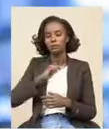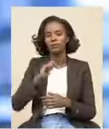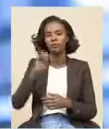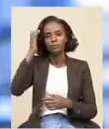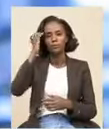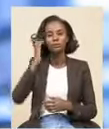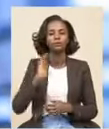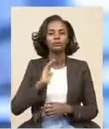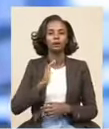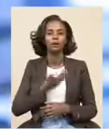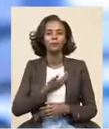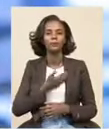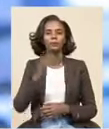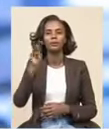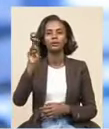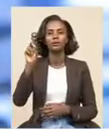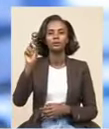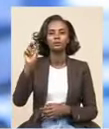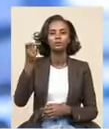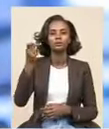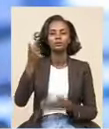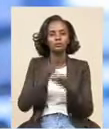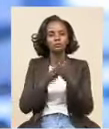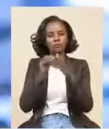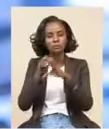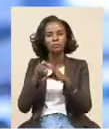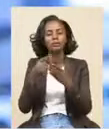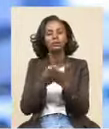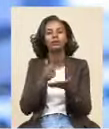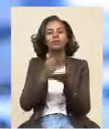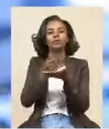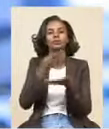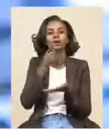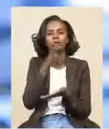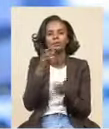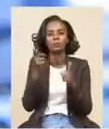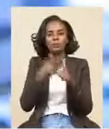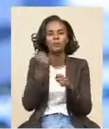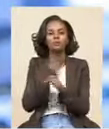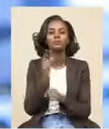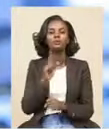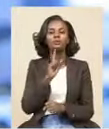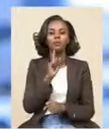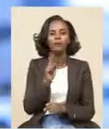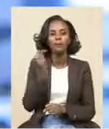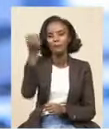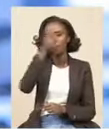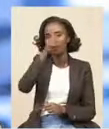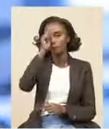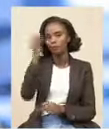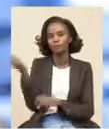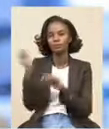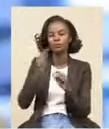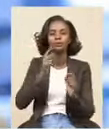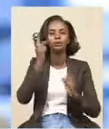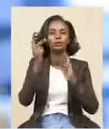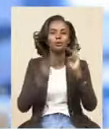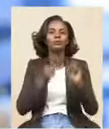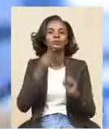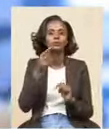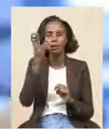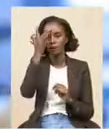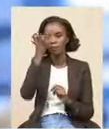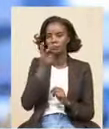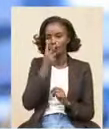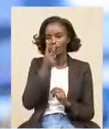ላይ መቄዶንያ በዚህ አካውንት አስገቡን፣ ይህን አግዙን አይደለም የሚለው። የመጀመሪያው ስራው ምንድን ነው? ማንም ሰው መጥቶ ይጎብኘን ነው የሚለው። ለምን?